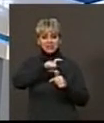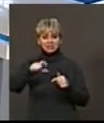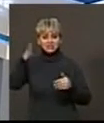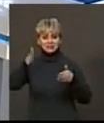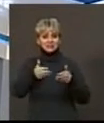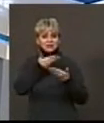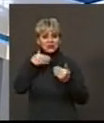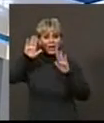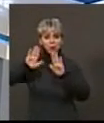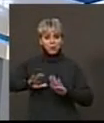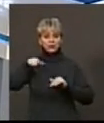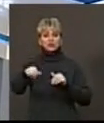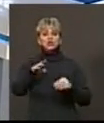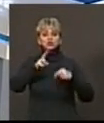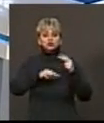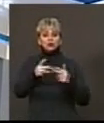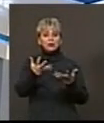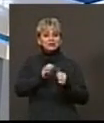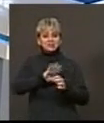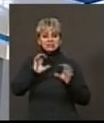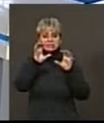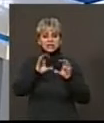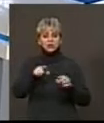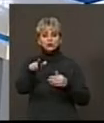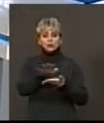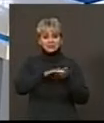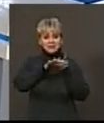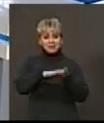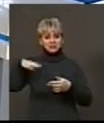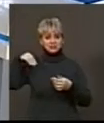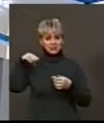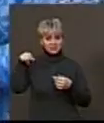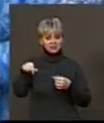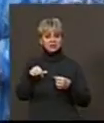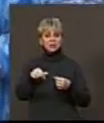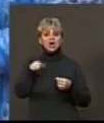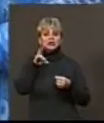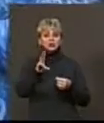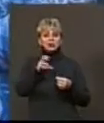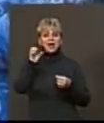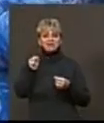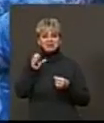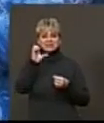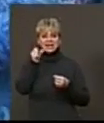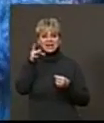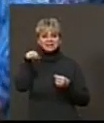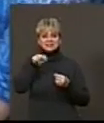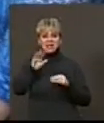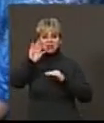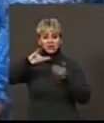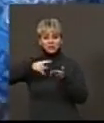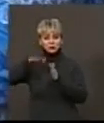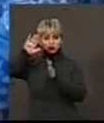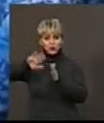еще нет даже обоев. И вот стройка признана незаконной по иску соседки. Нунуфар и Аветик Сарксян обложили